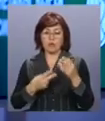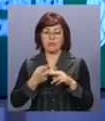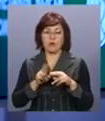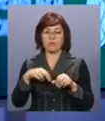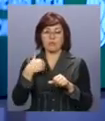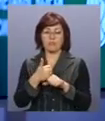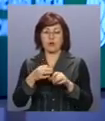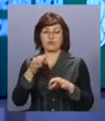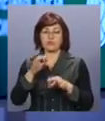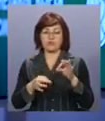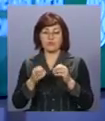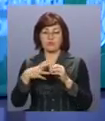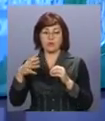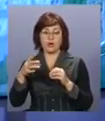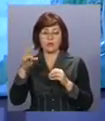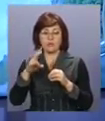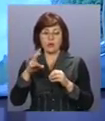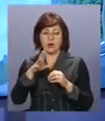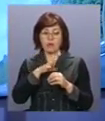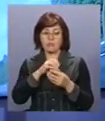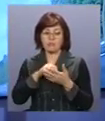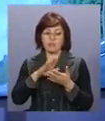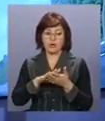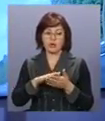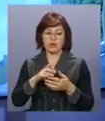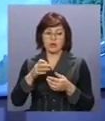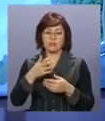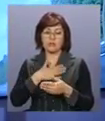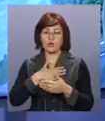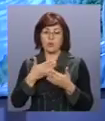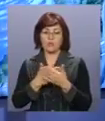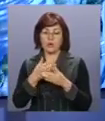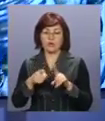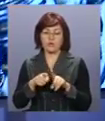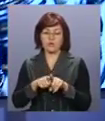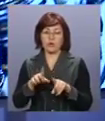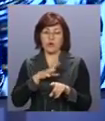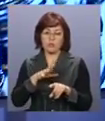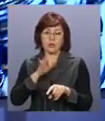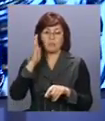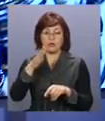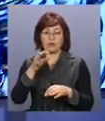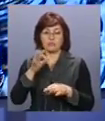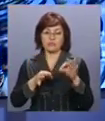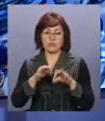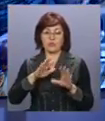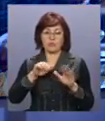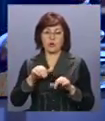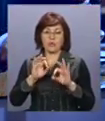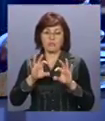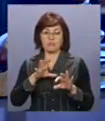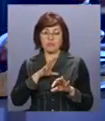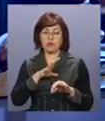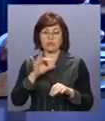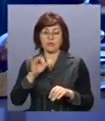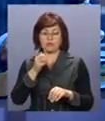басты сот отырысы 15 қарашаға белгіленді. Сая, мендегі бар ақпарат осы. Тұшымда ақпаратты алдағы сот отырысынан сіздерге жеткізетін боламыз.